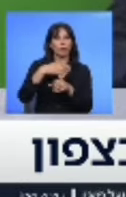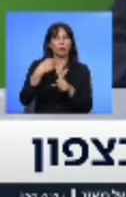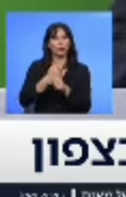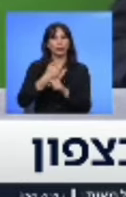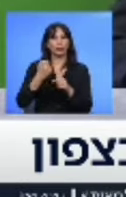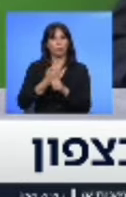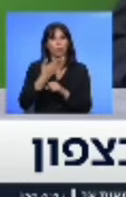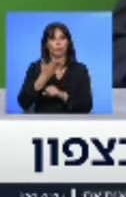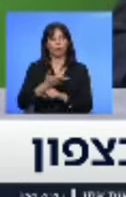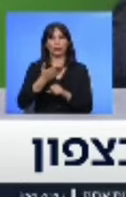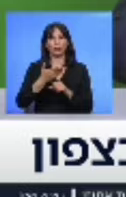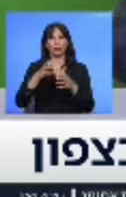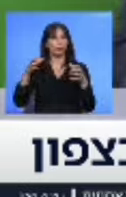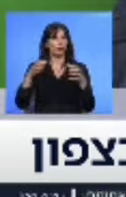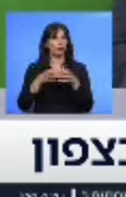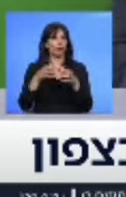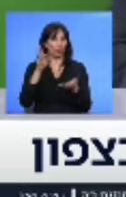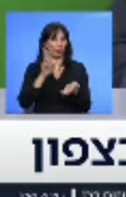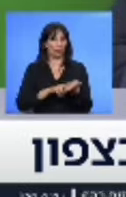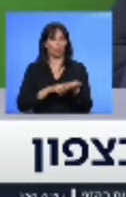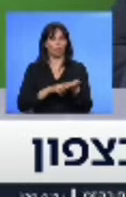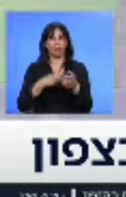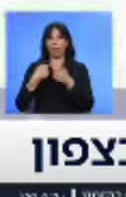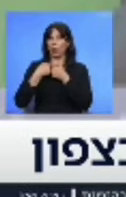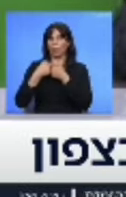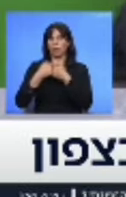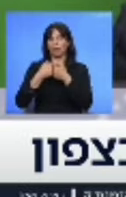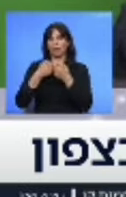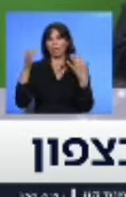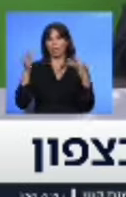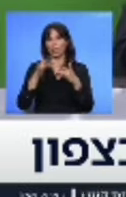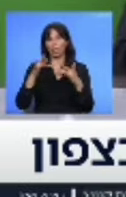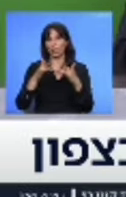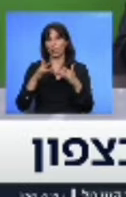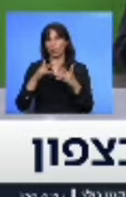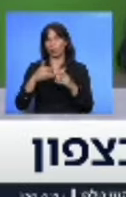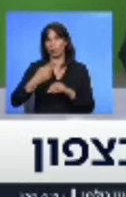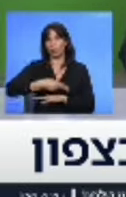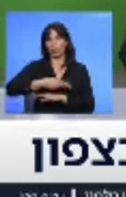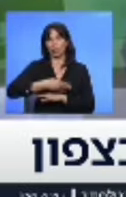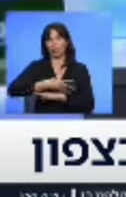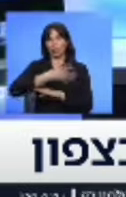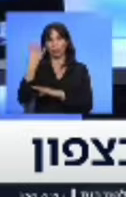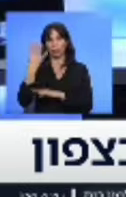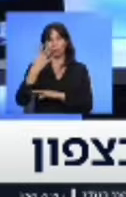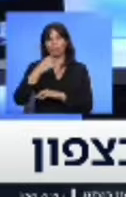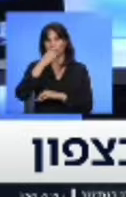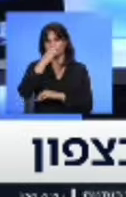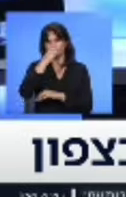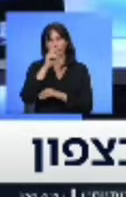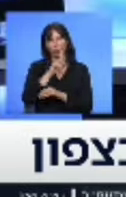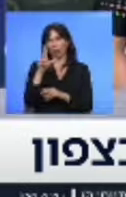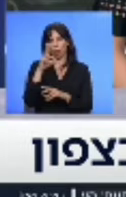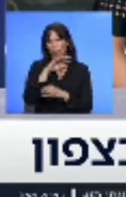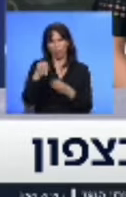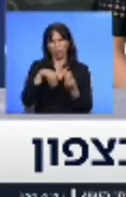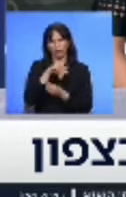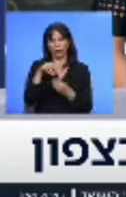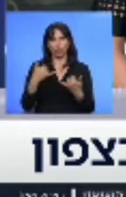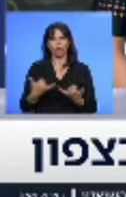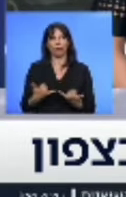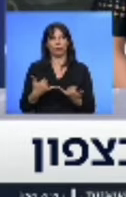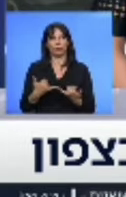לא לגיטימית, שלא נדבר על המאבק שלהם בלהט"בים וכל מיני דברים אחרים. לא הייתי עושה, בועז קוקיה, לא הייתי עכשיו מערבבת את הדברים.